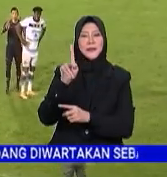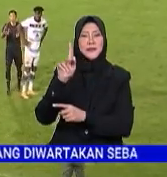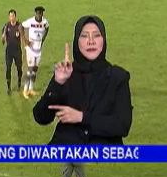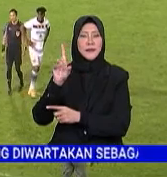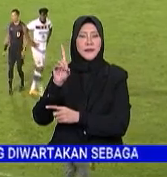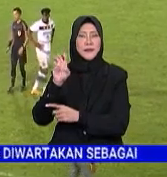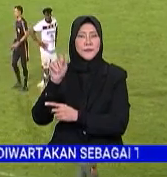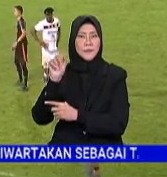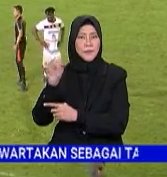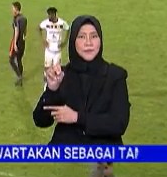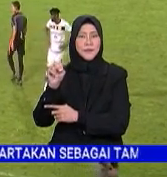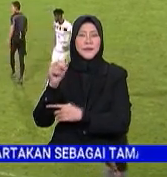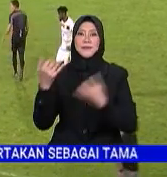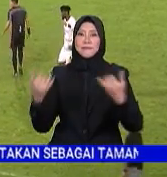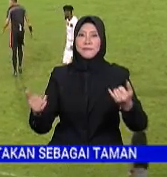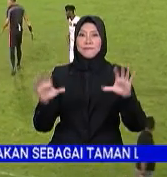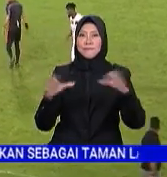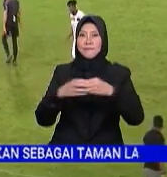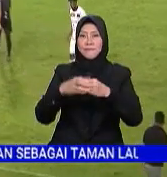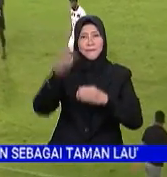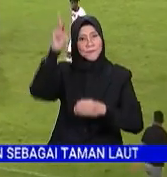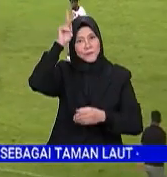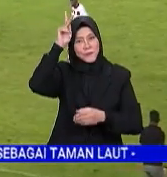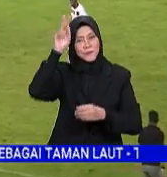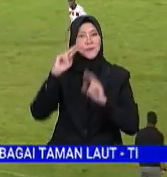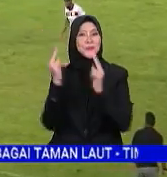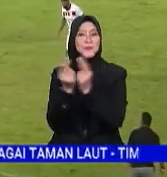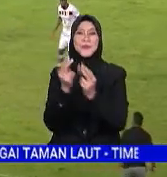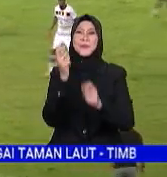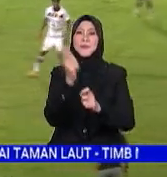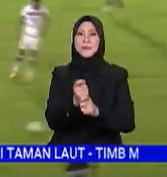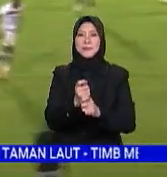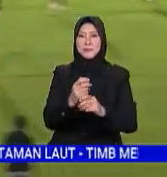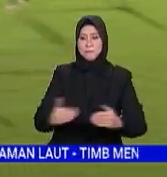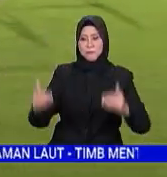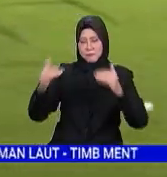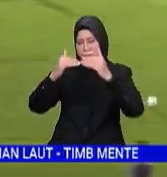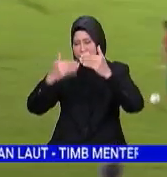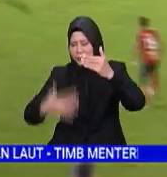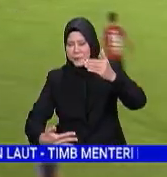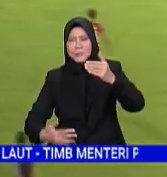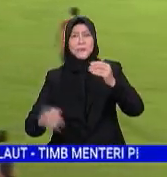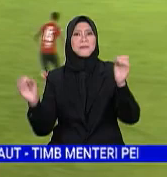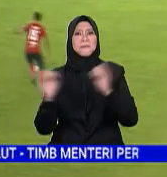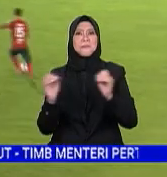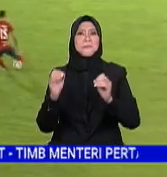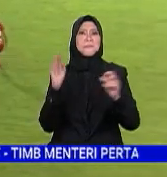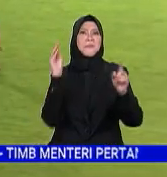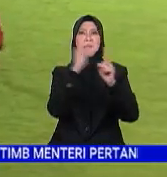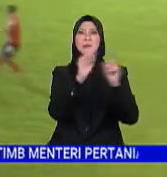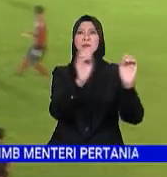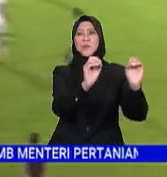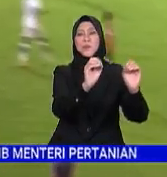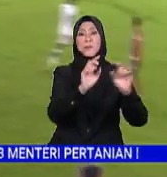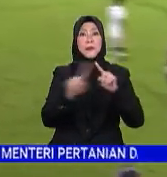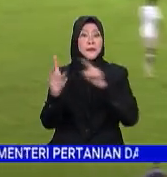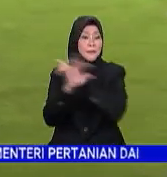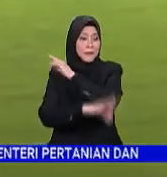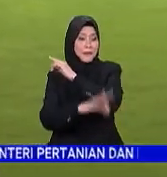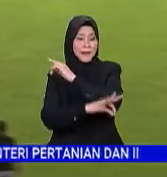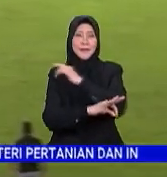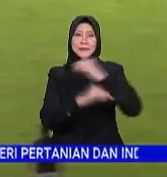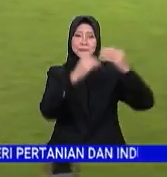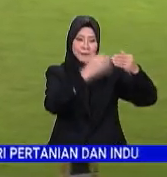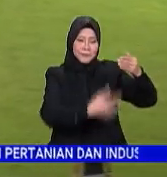keputusan itu menyaksikan Squad Kelantan United kekal di tangga terbawah tanpa sebarang mata mereka Luar Negeri 9